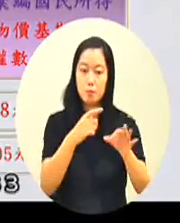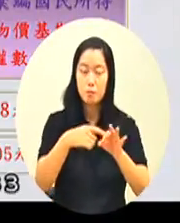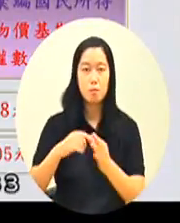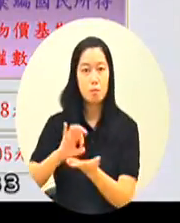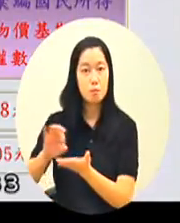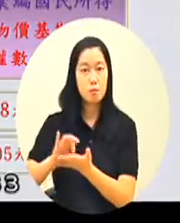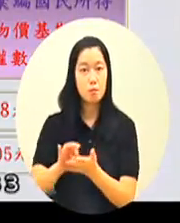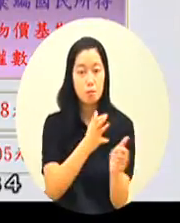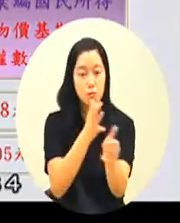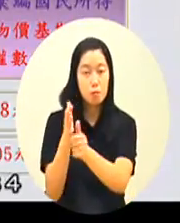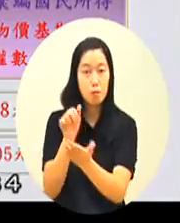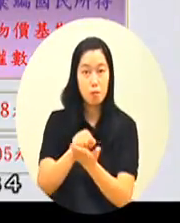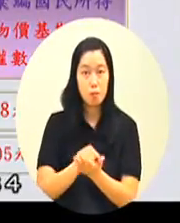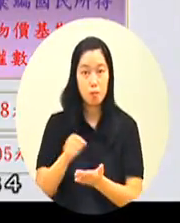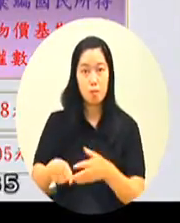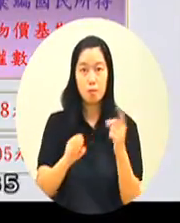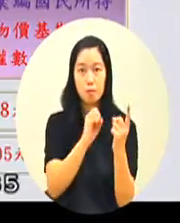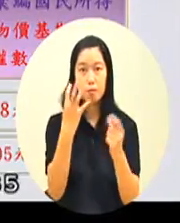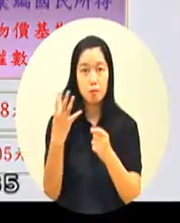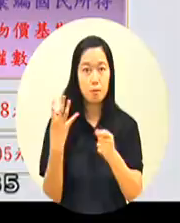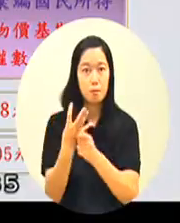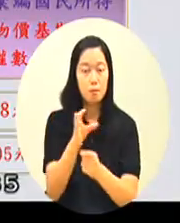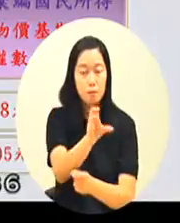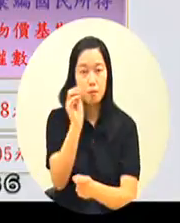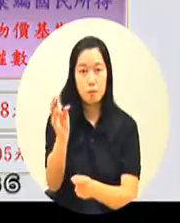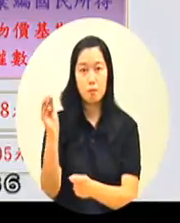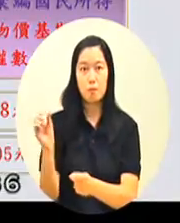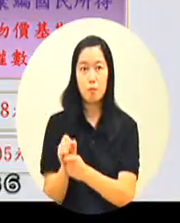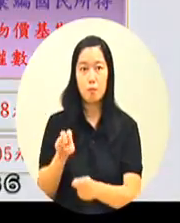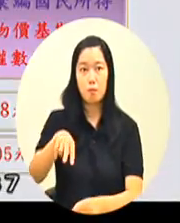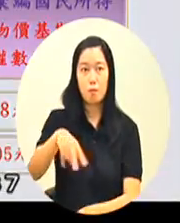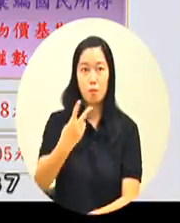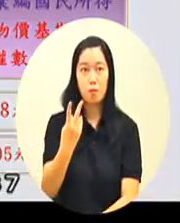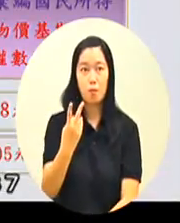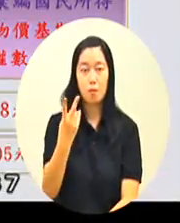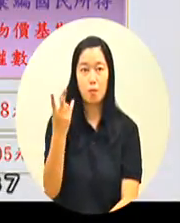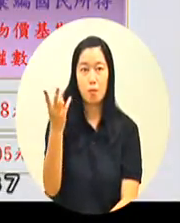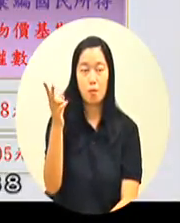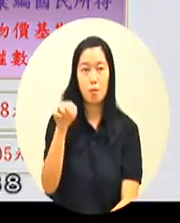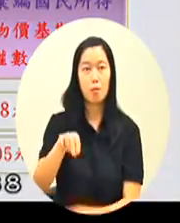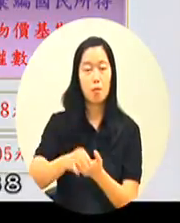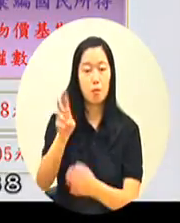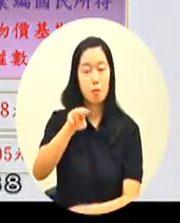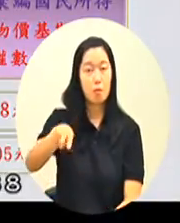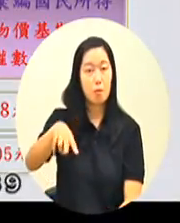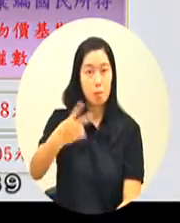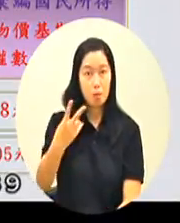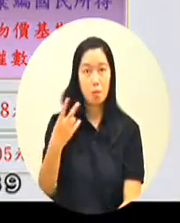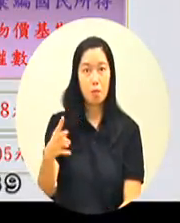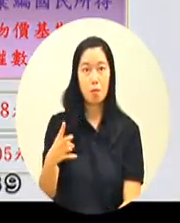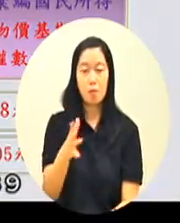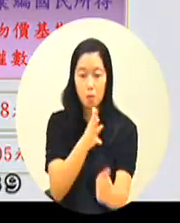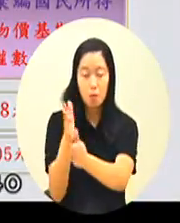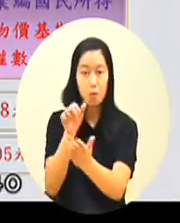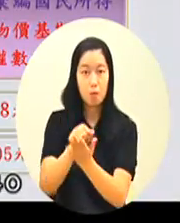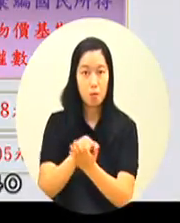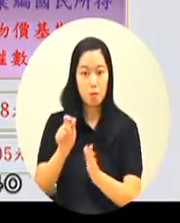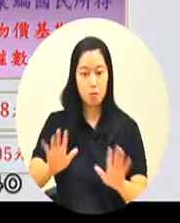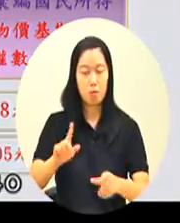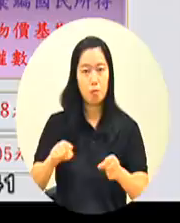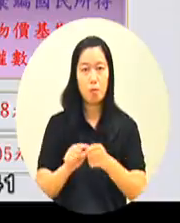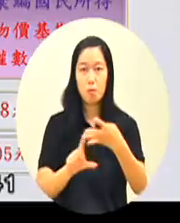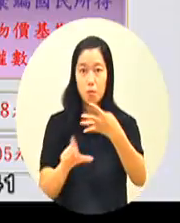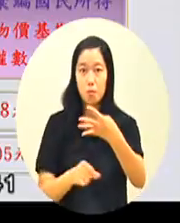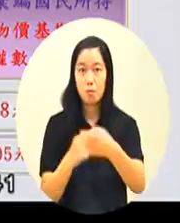那104年抽选了2200户家庭，那在今年的4月份完